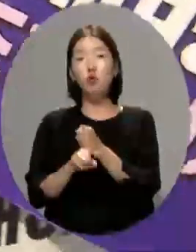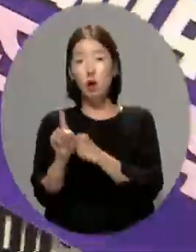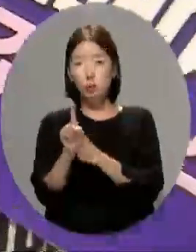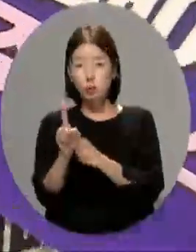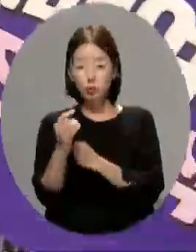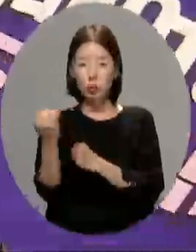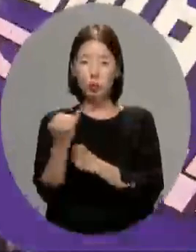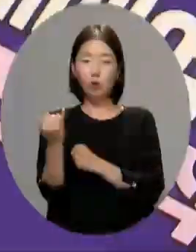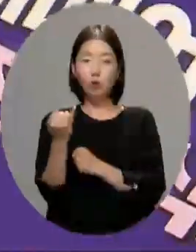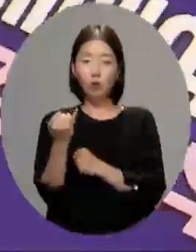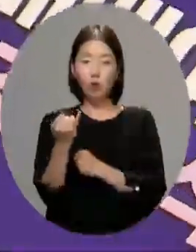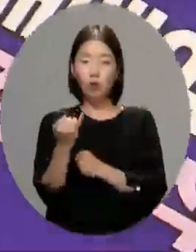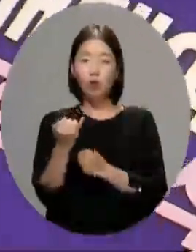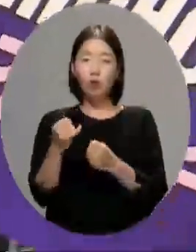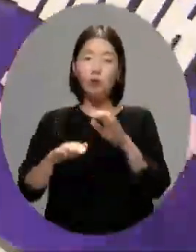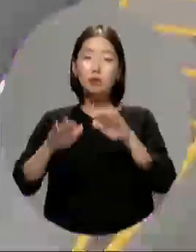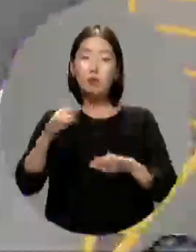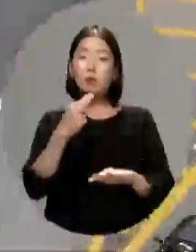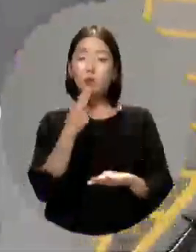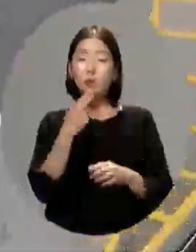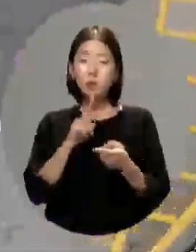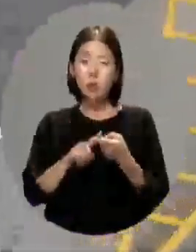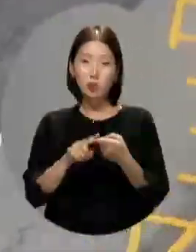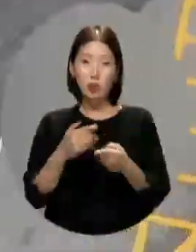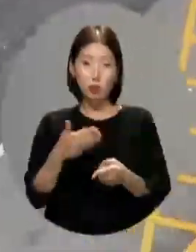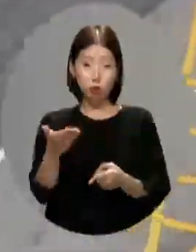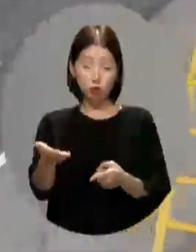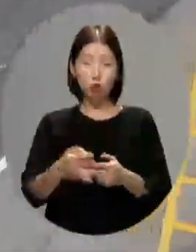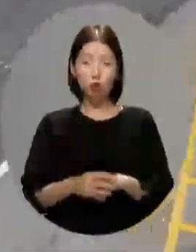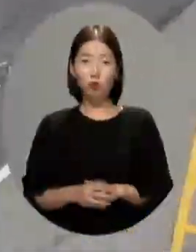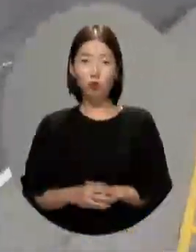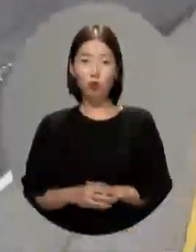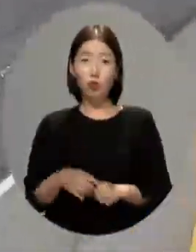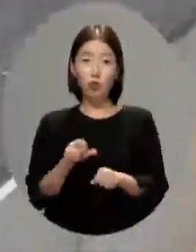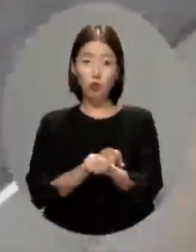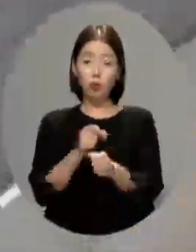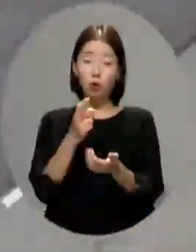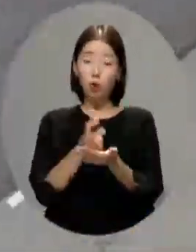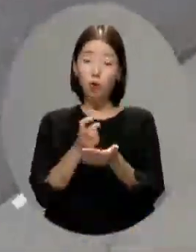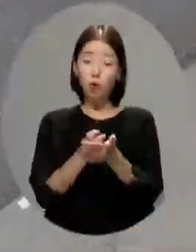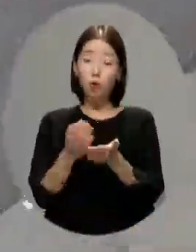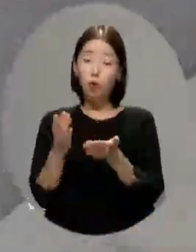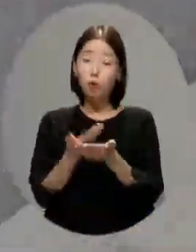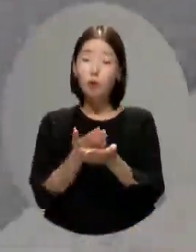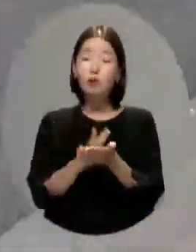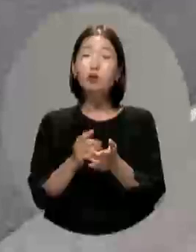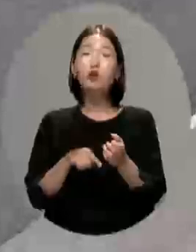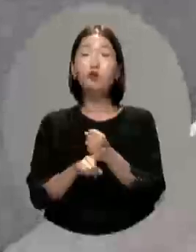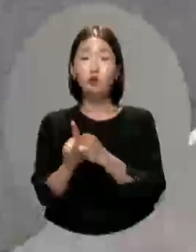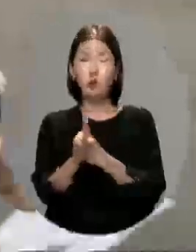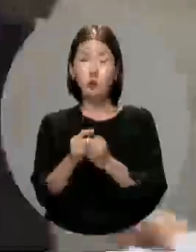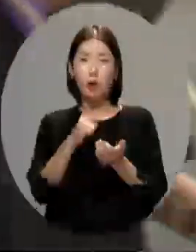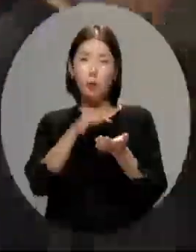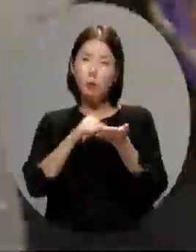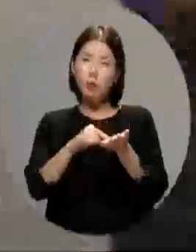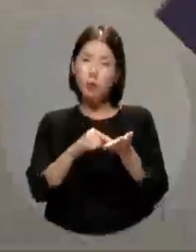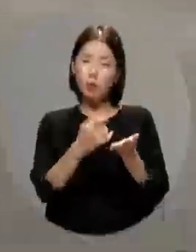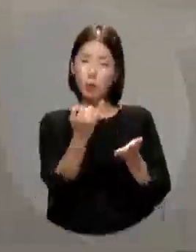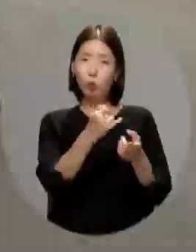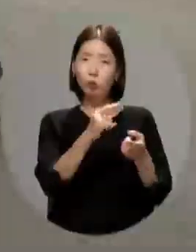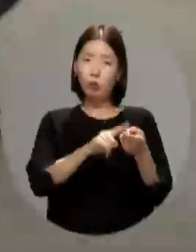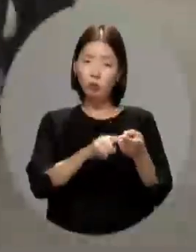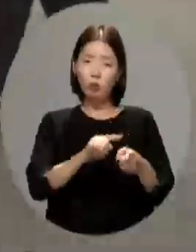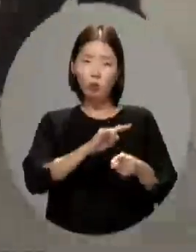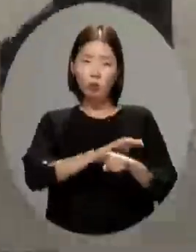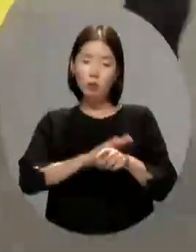여성들이 처벌되면 안 되는지 알리고 있습니다. 여성단체들이 특별법 개정을 요구하는 이유, 피해자인 성매매 여성을